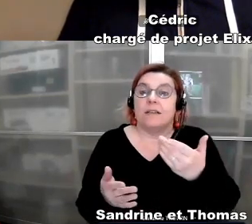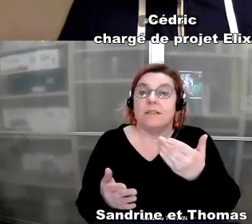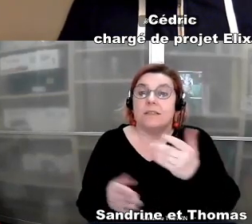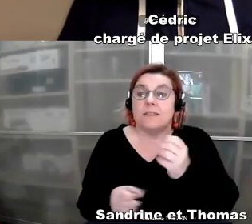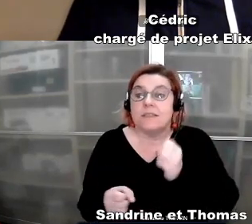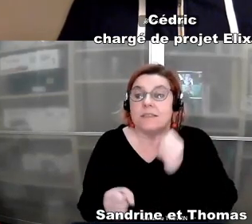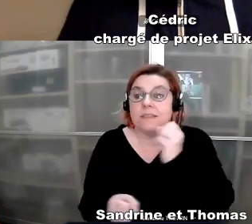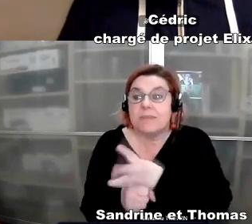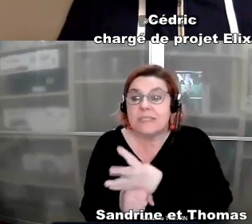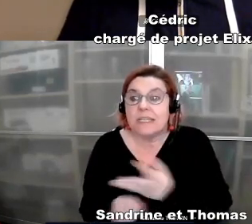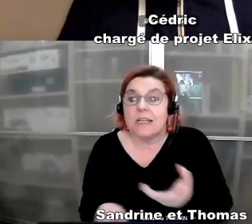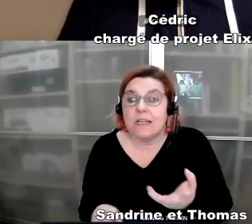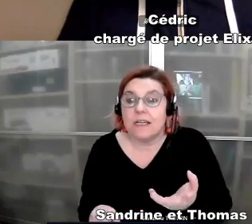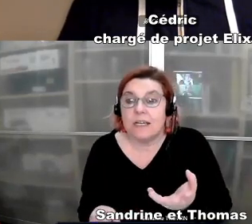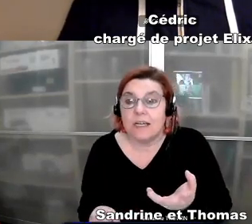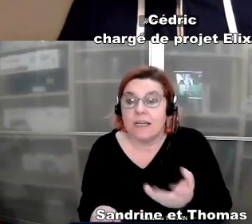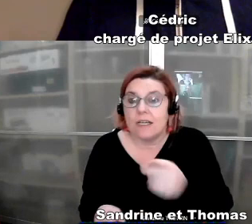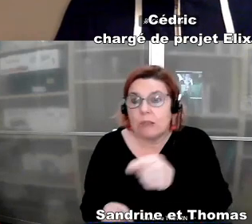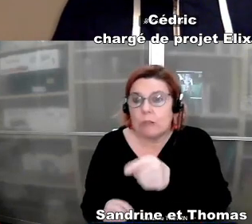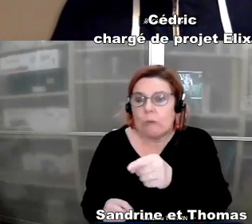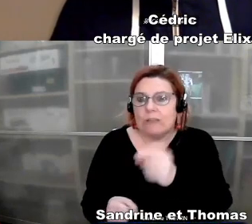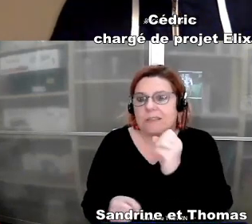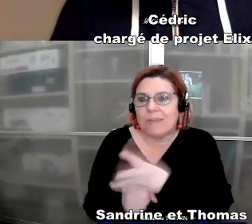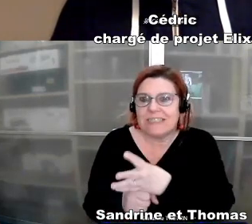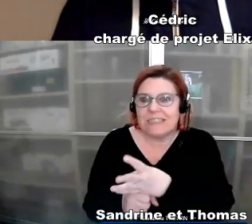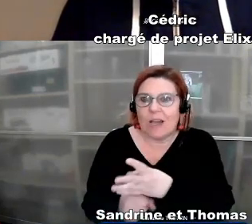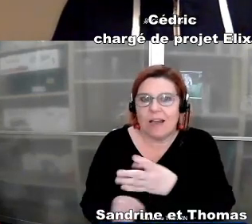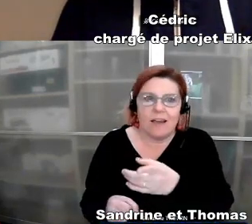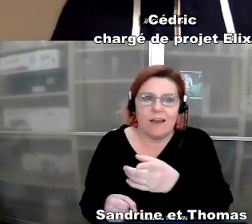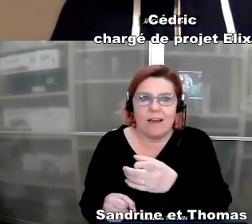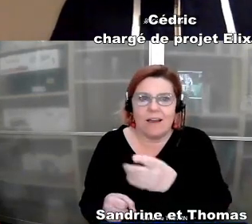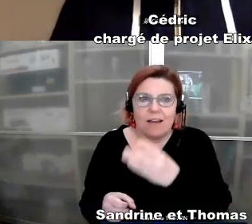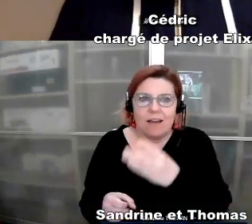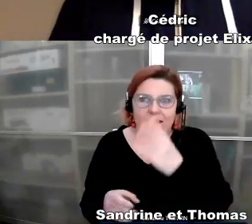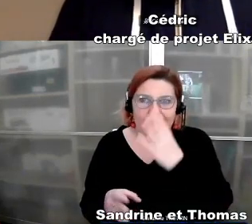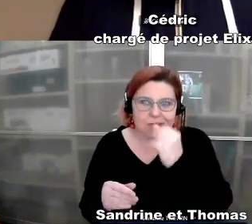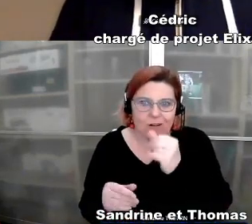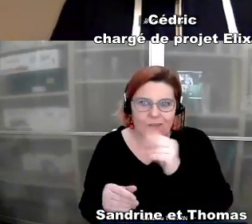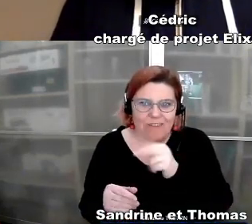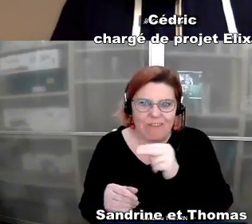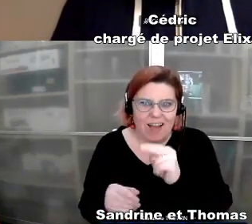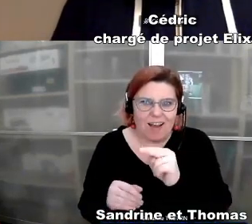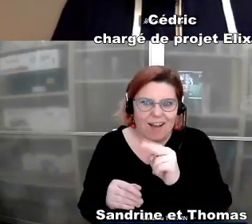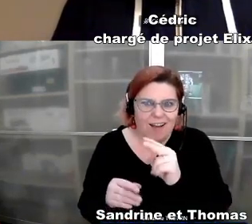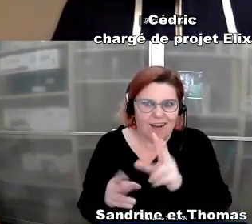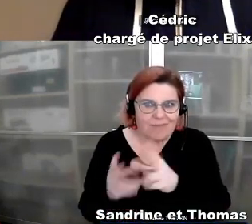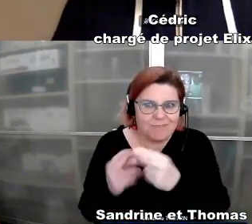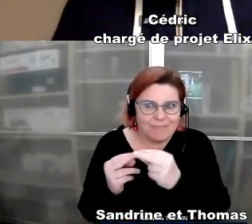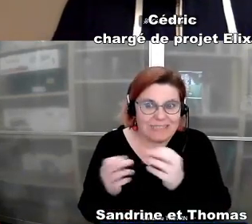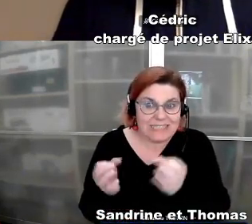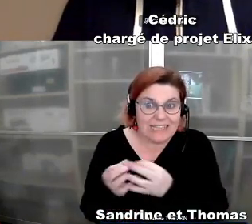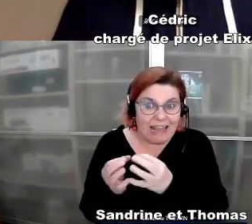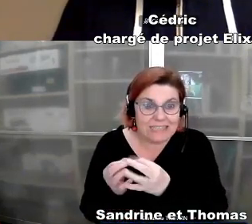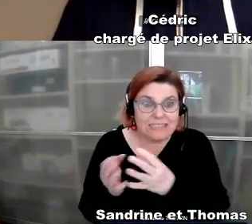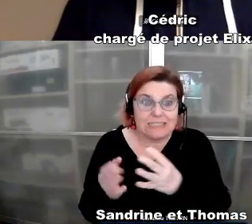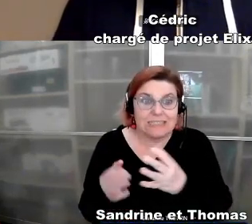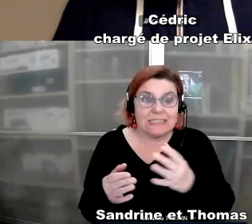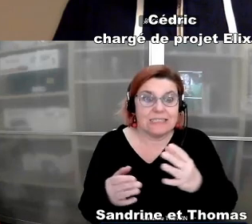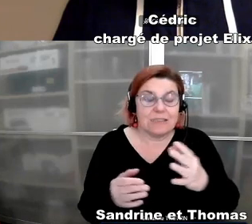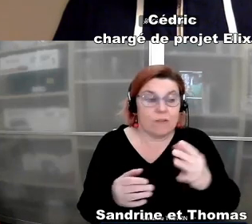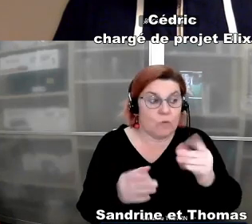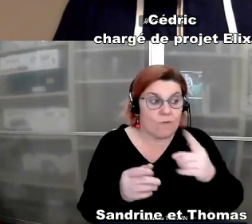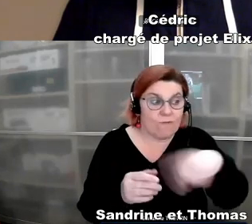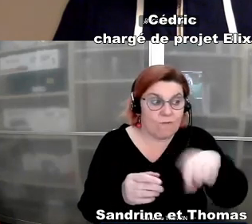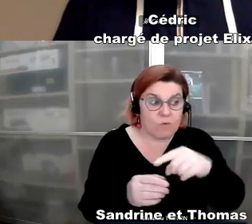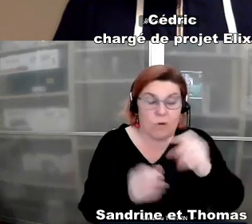Sébastien, j'imagine que toi, bon, bah, là, tu vas être un peu sur des rails pour présenter Elix. Surtout dans le chat, n'hésitez pas à